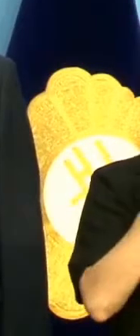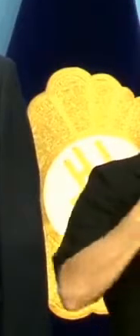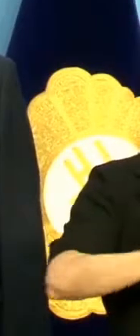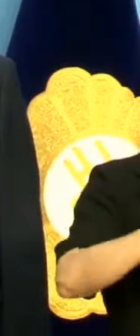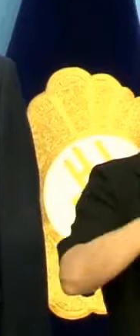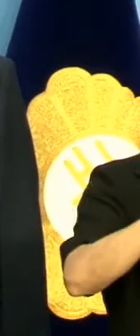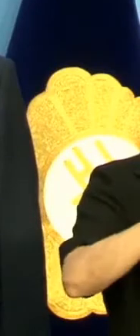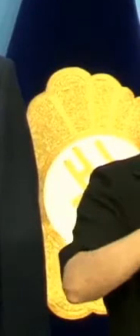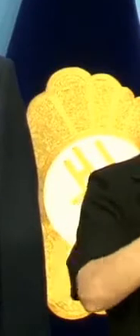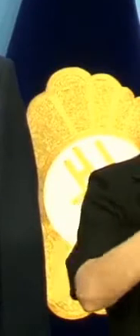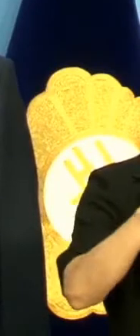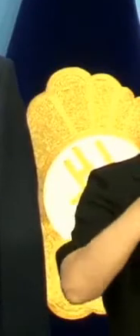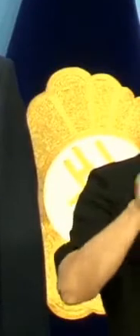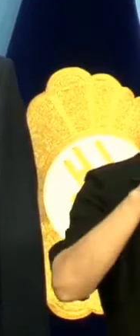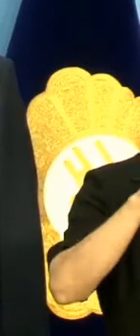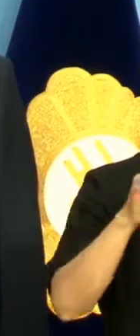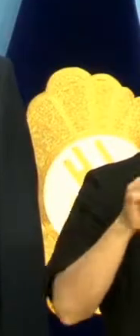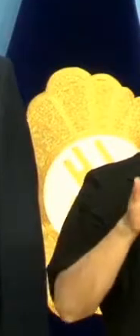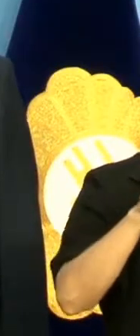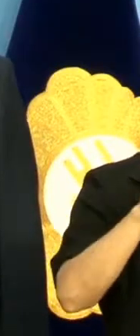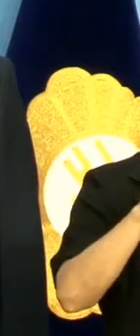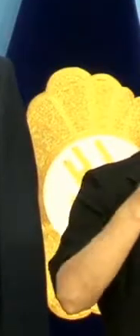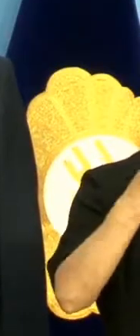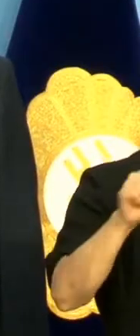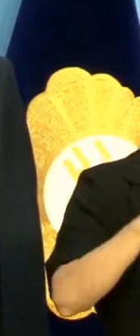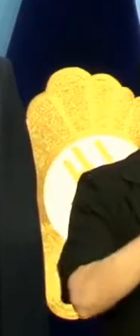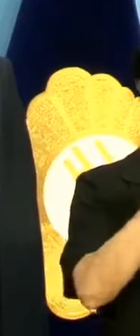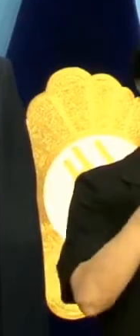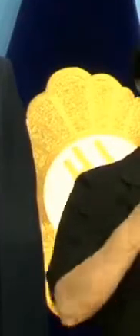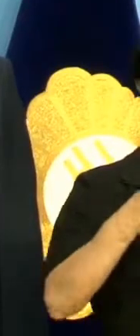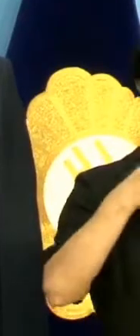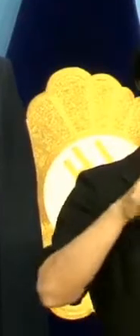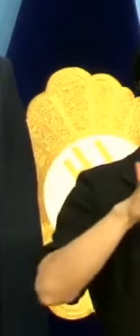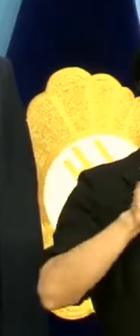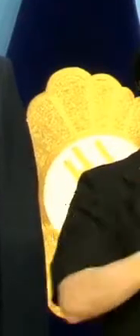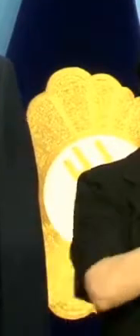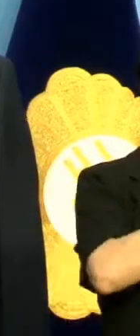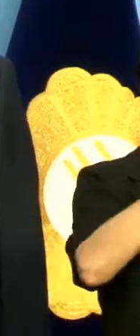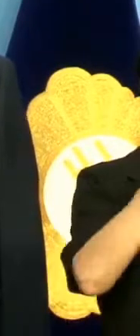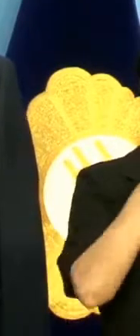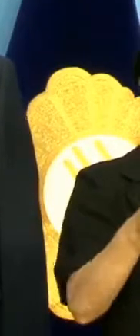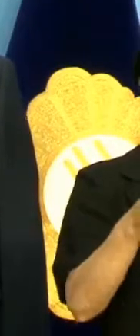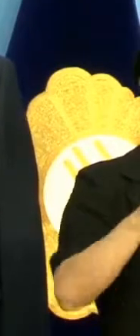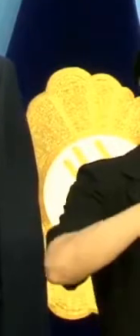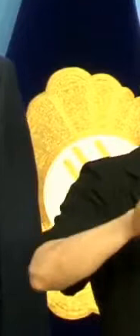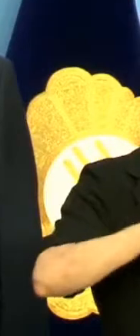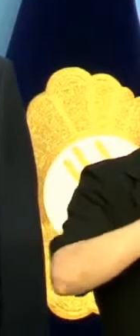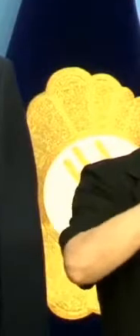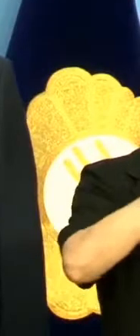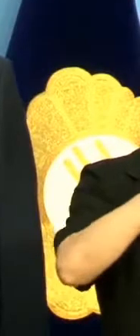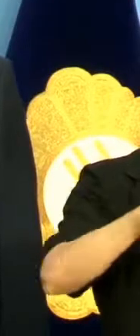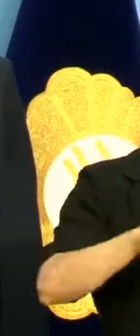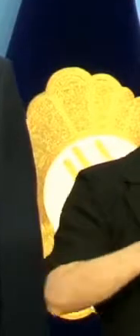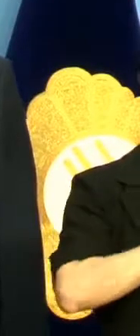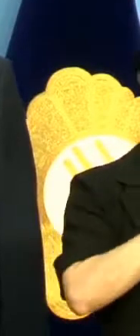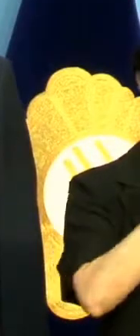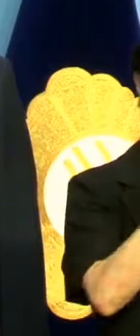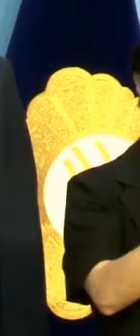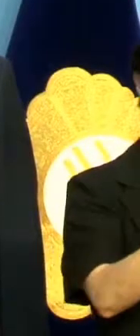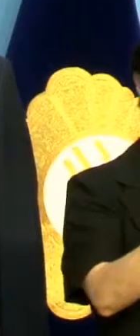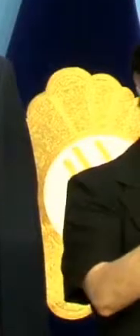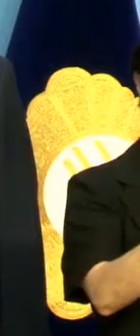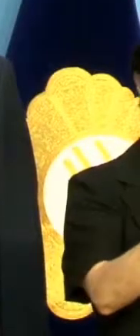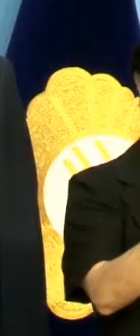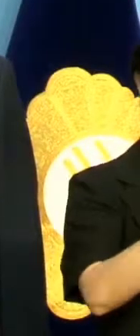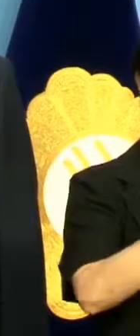수지가 있었다 홀딩스의 사무실로 등재된 오피스텔 및 있어 한국 내 지스타 홀딩스 명의로 닛산